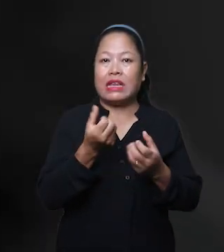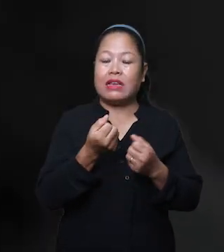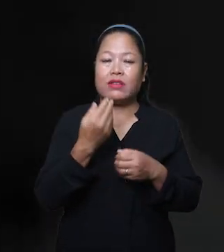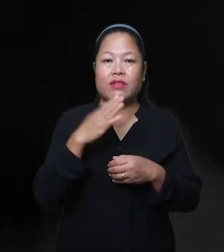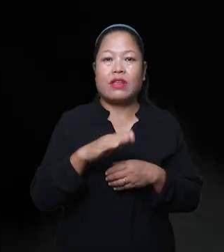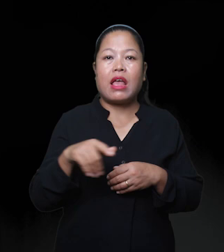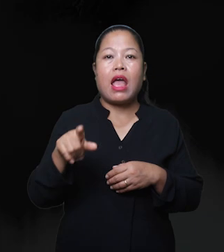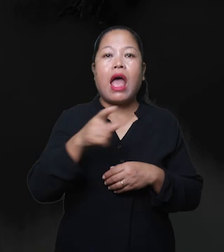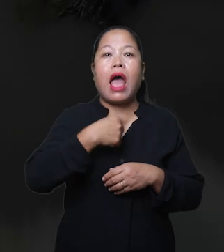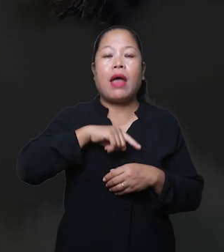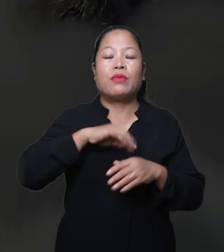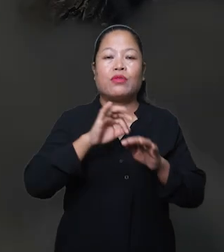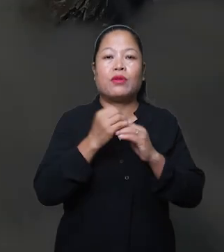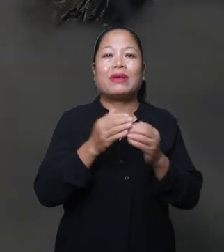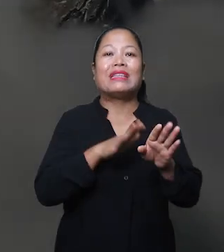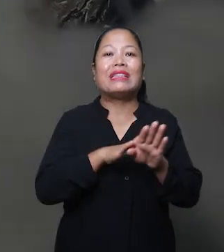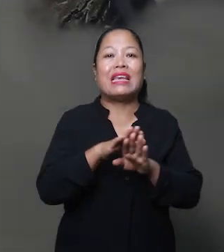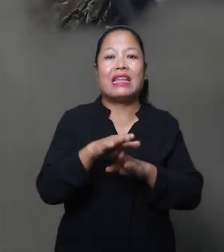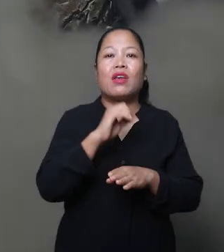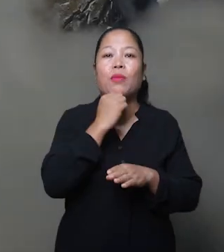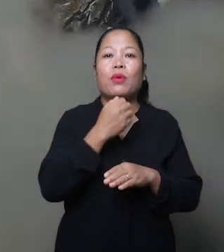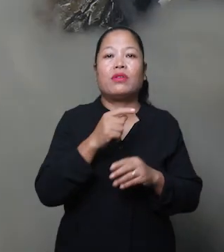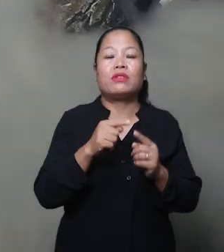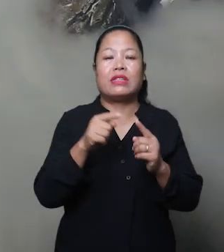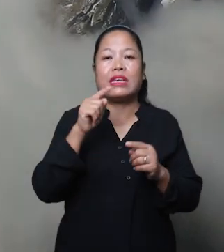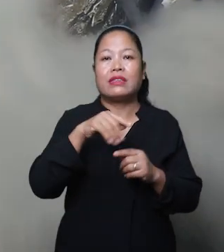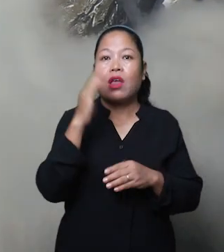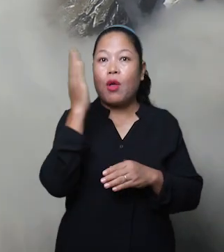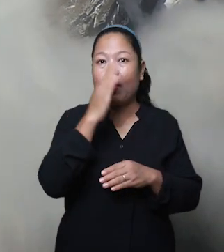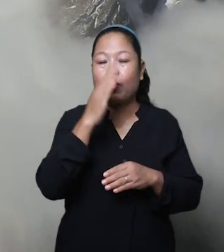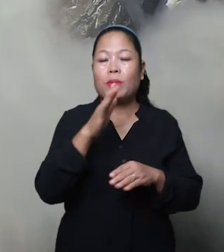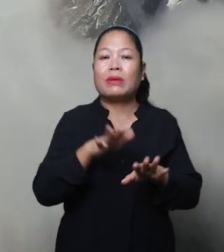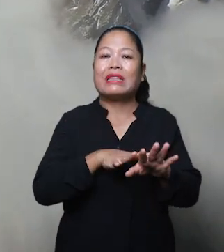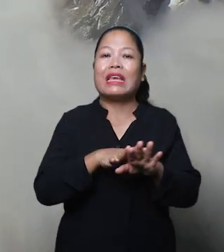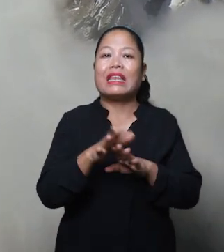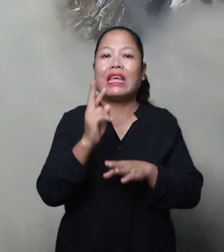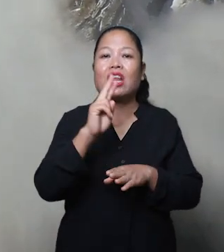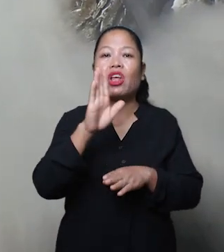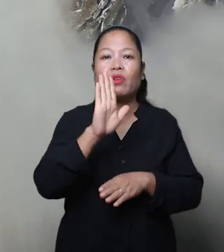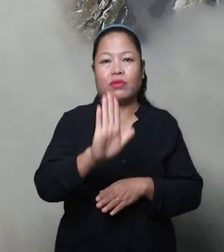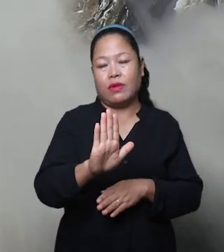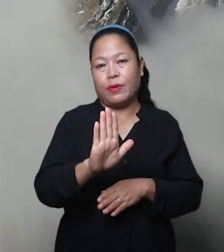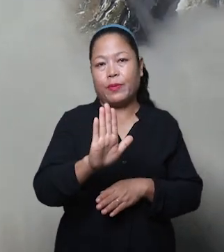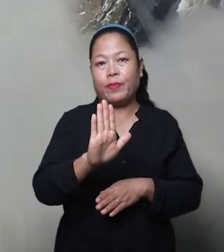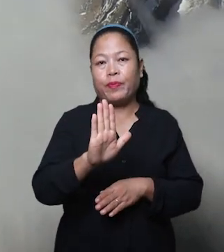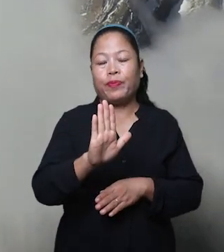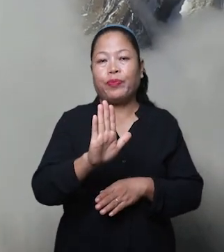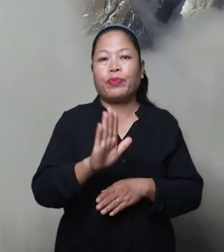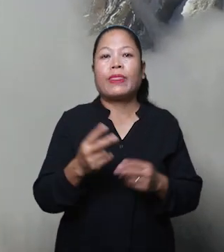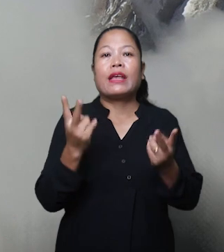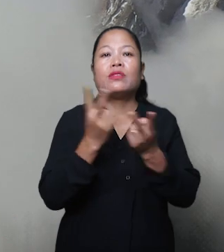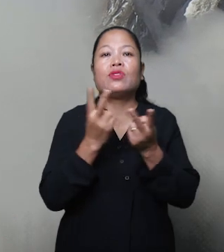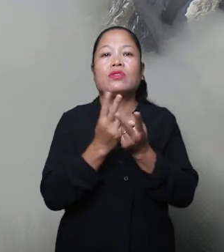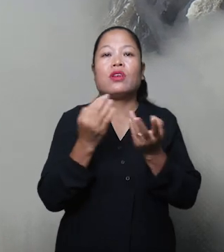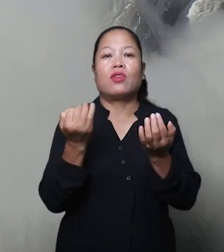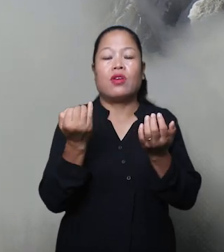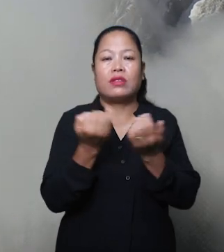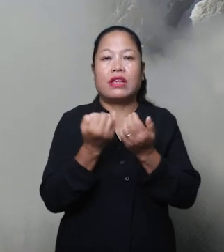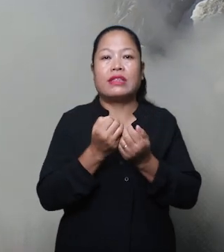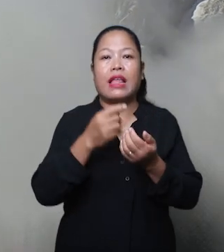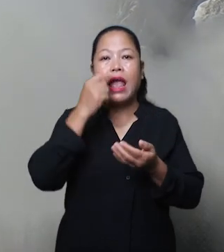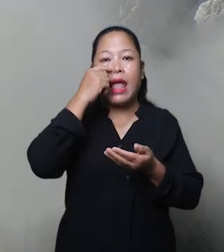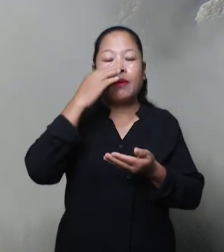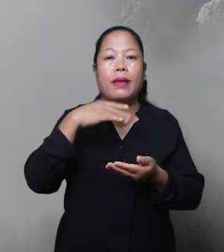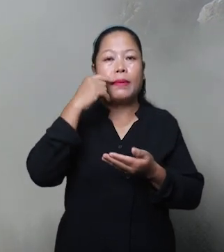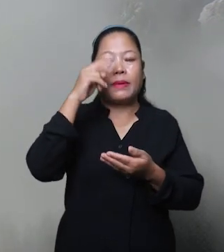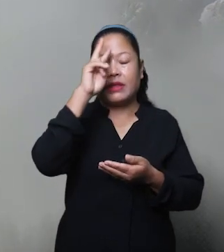पचाउँछन्। हाम्रो समाजमा विगत धेरै वर्षदेखि यस्ता भ्रमहरू व्यापक रूपमा रहँदै आइरहेको छ, जसले